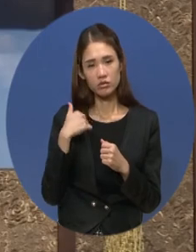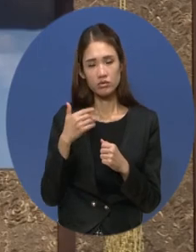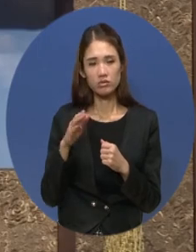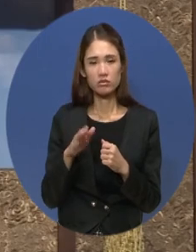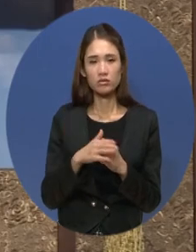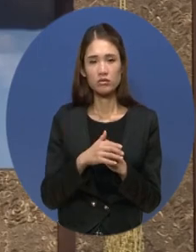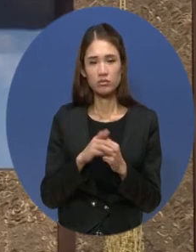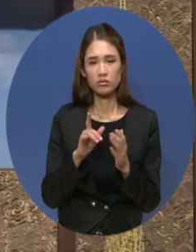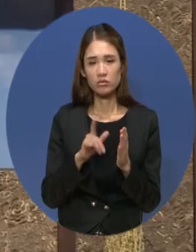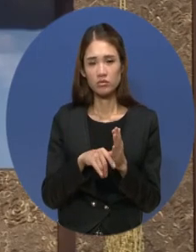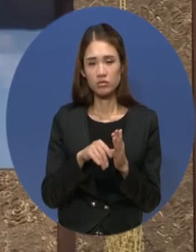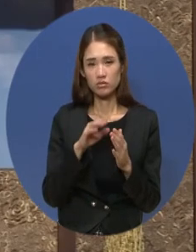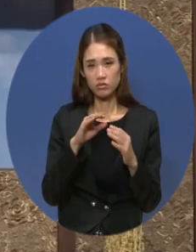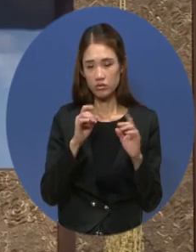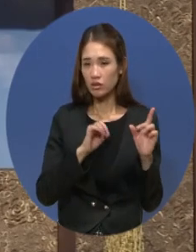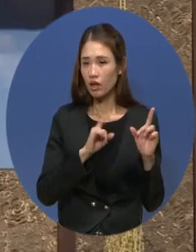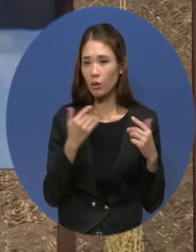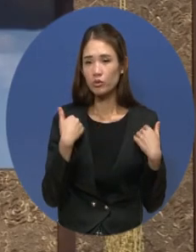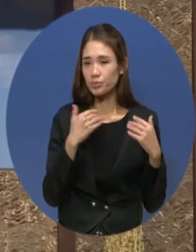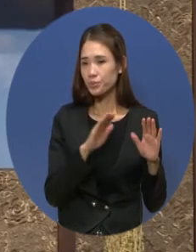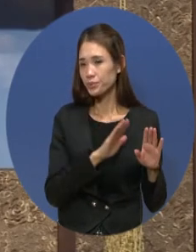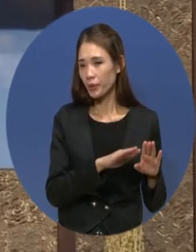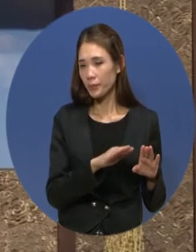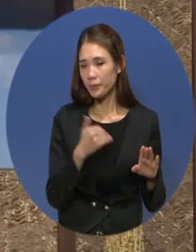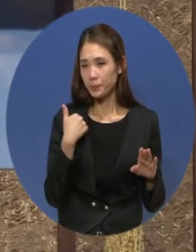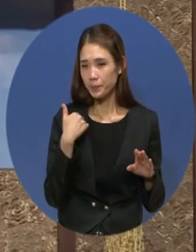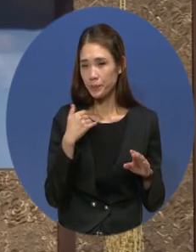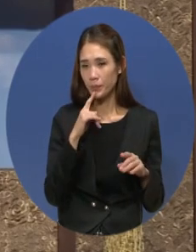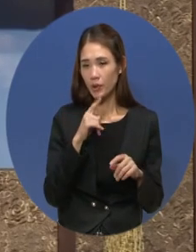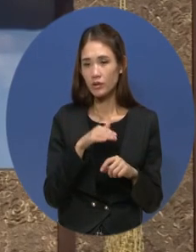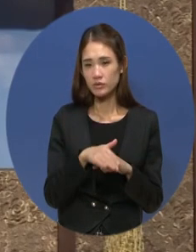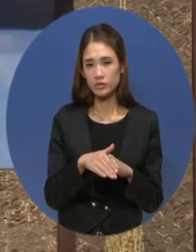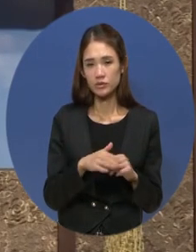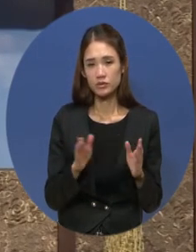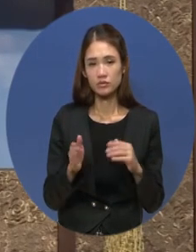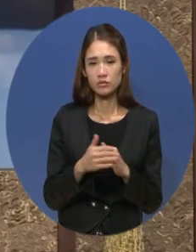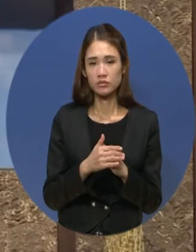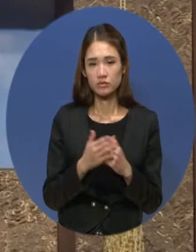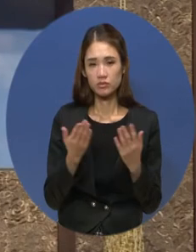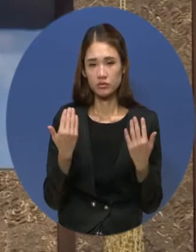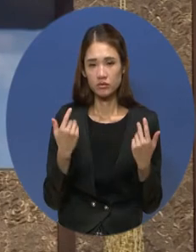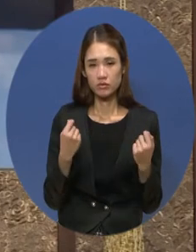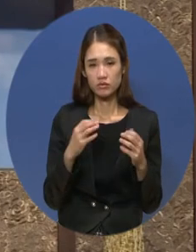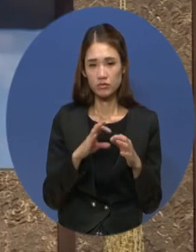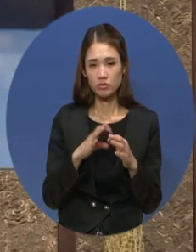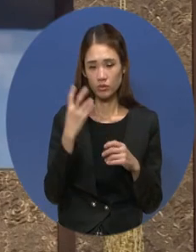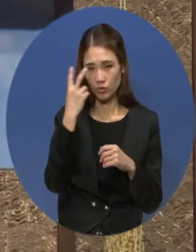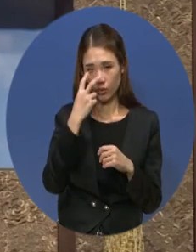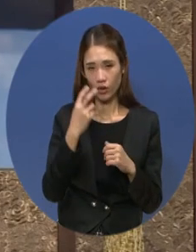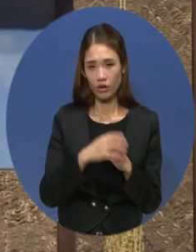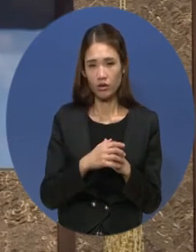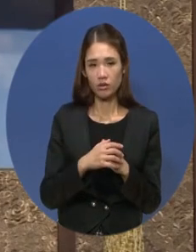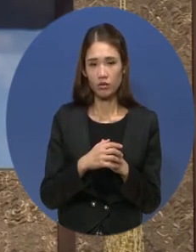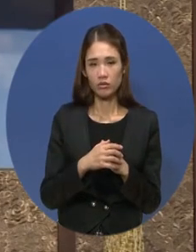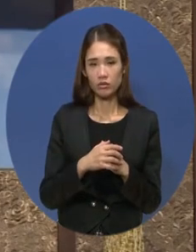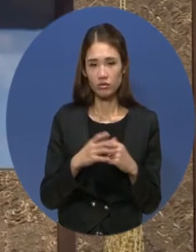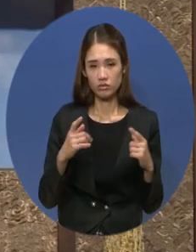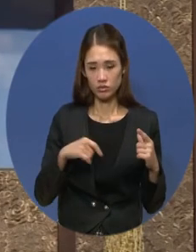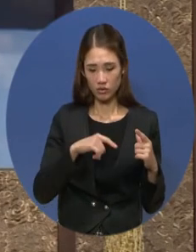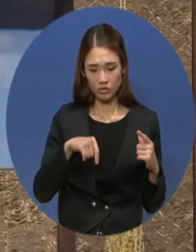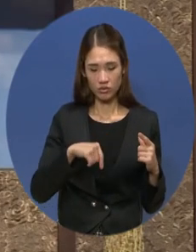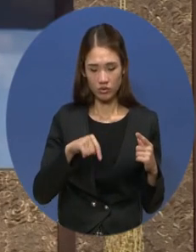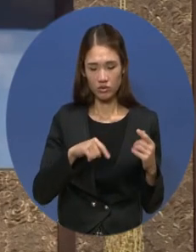그때 당시에는 사실 다 방치 였어요 그래서 어 그 학교에서 의 어떤 그런 관리 문제에서부터 또 그